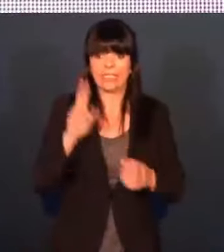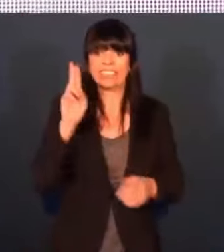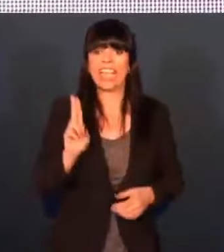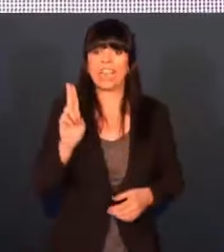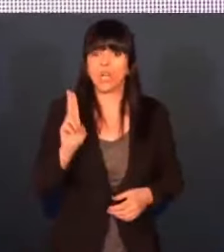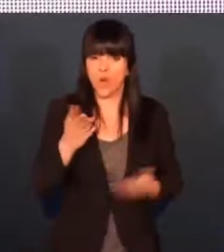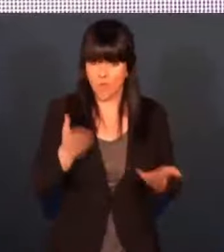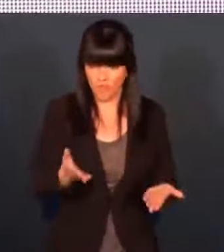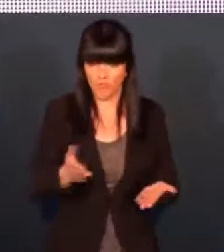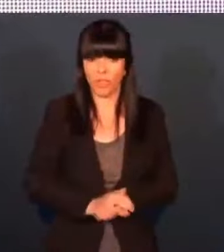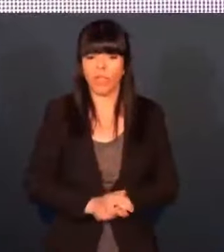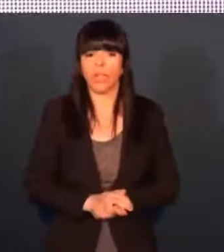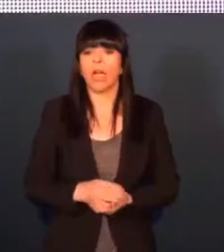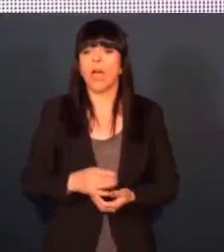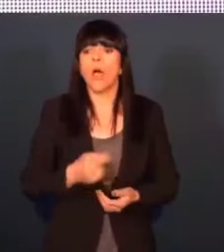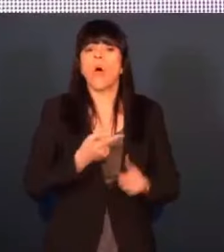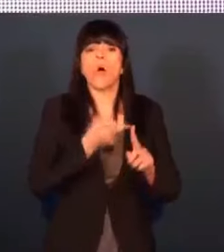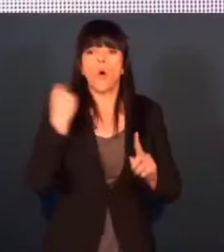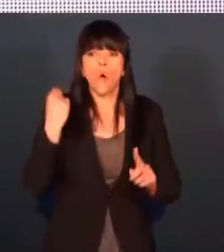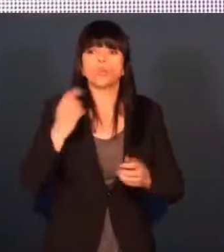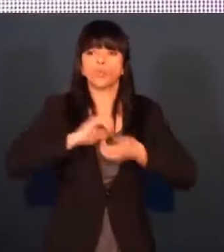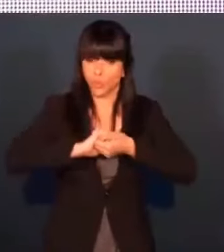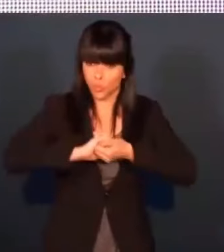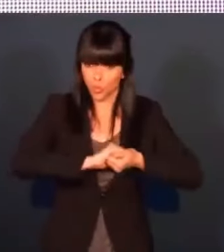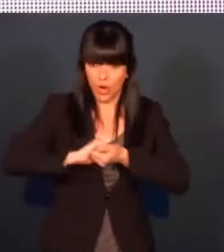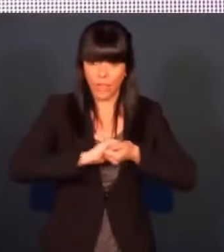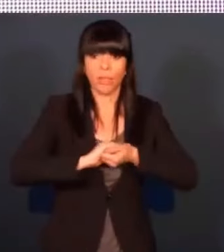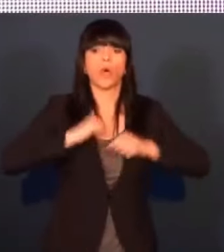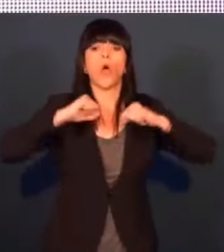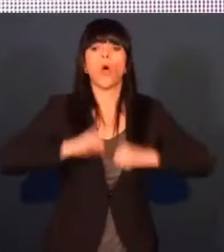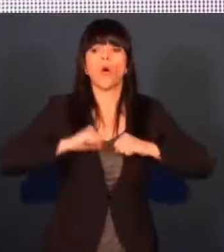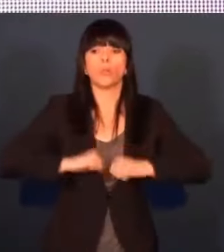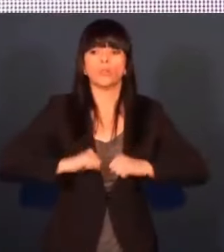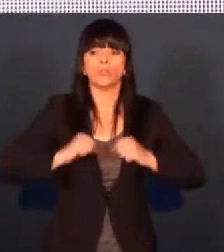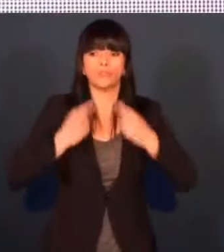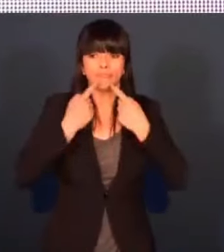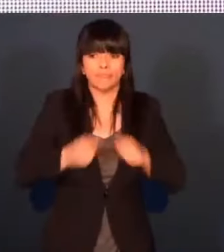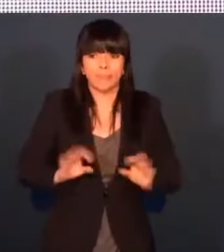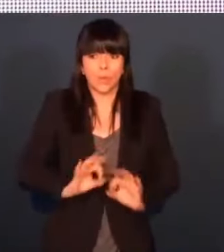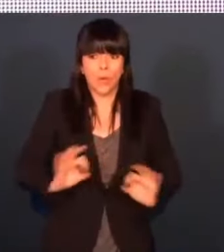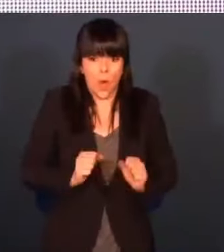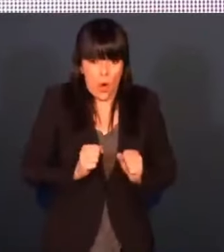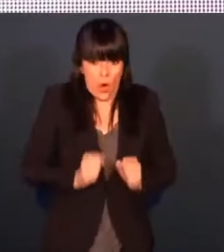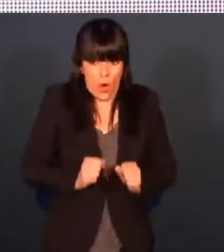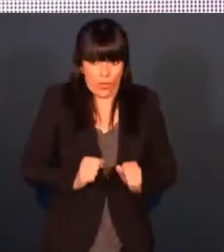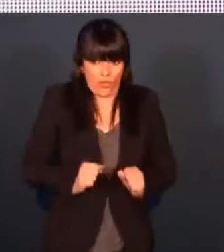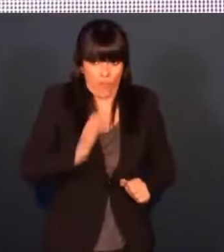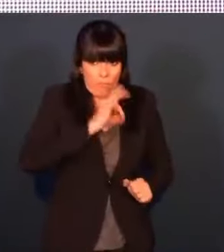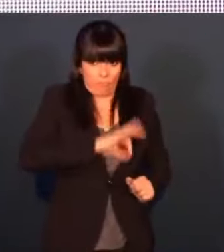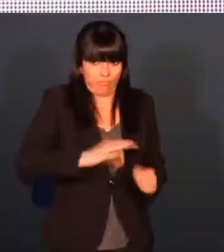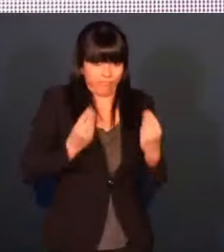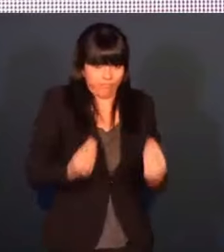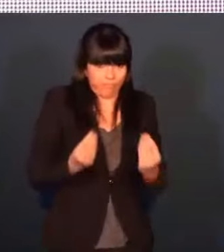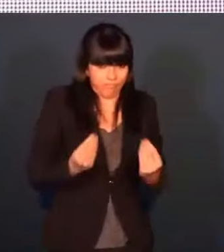финансите. От Сдружението на общините казаха, че никога не са очаквали, че това ще успее да се случи като дейност,